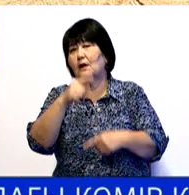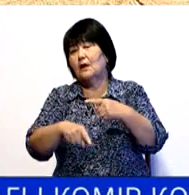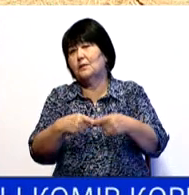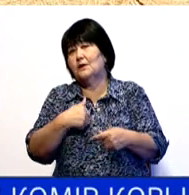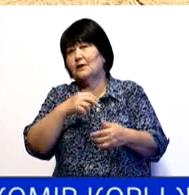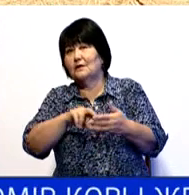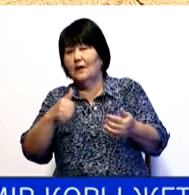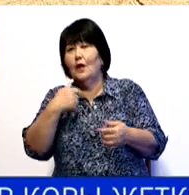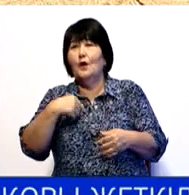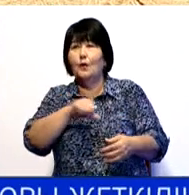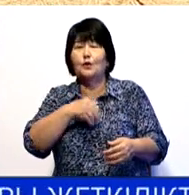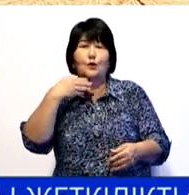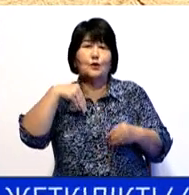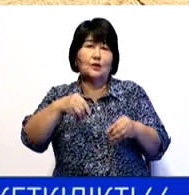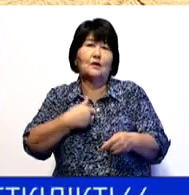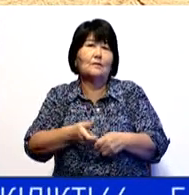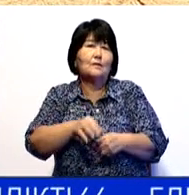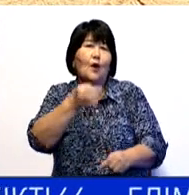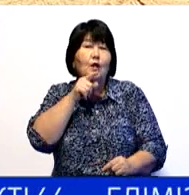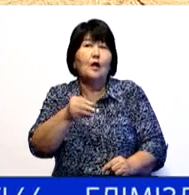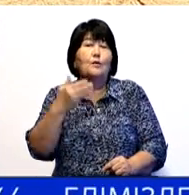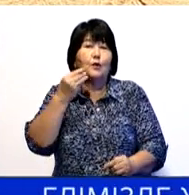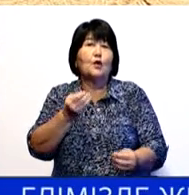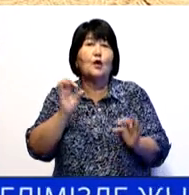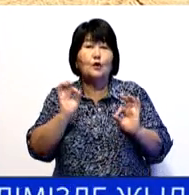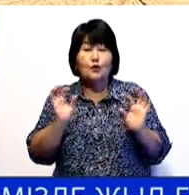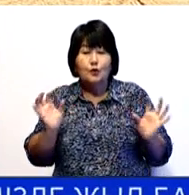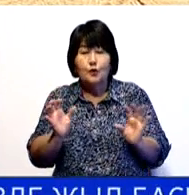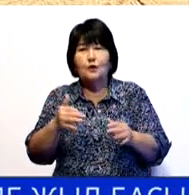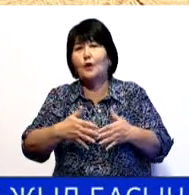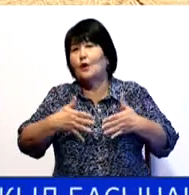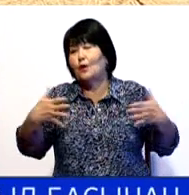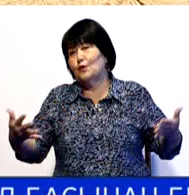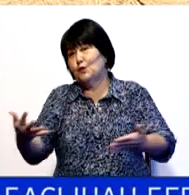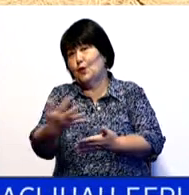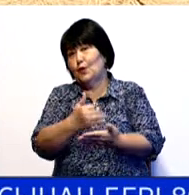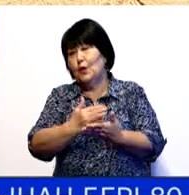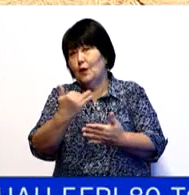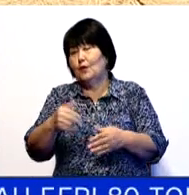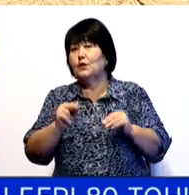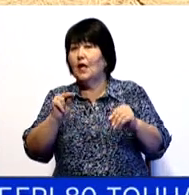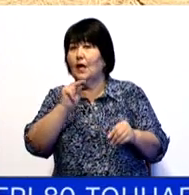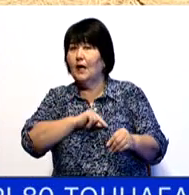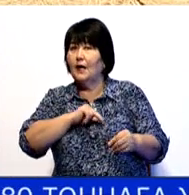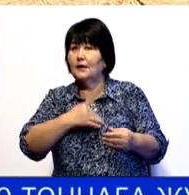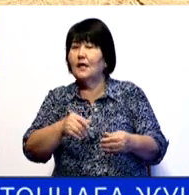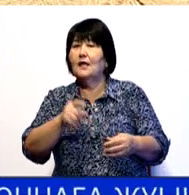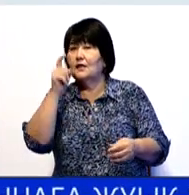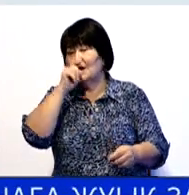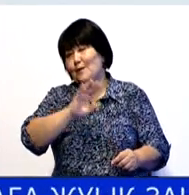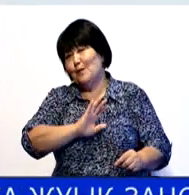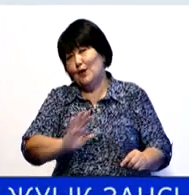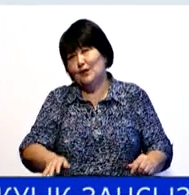жүрмін. Өзіме күріш еккен қатты ұнайды. Бұл дақылды дұрыс күте білсең, көл көсір өнім береді. Осы адал еңбектің арқасында жаман болған